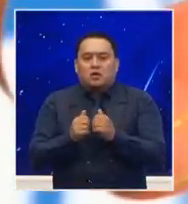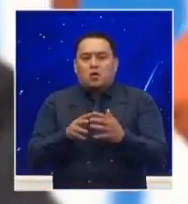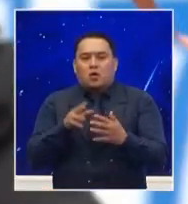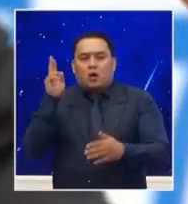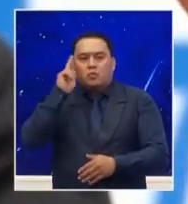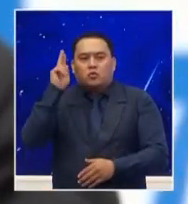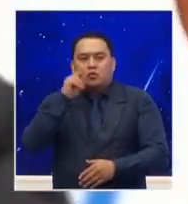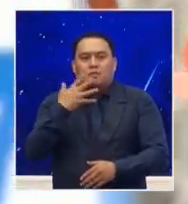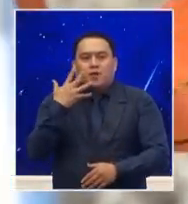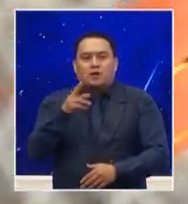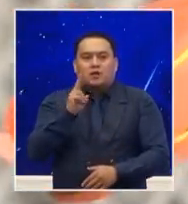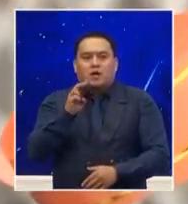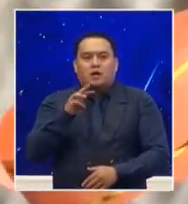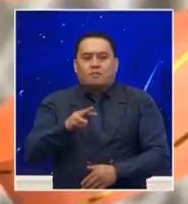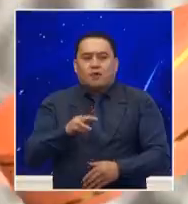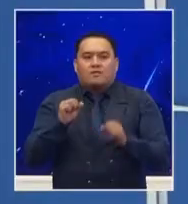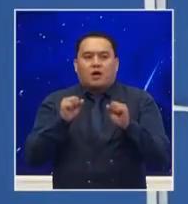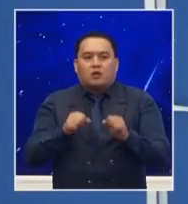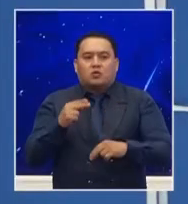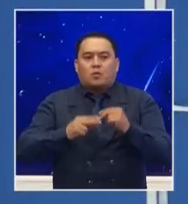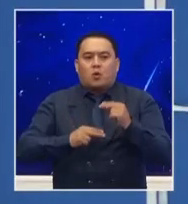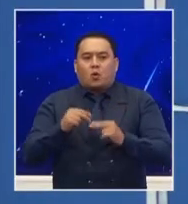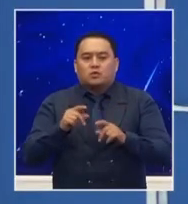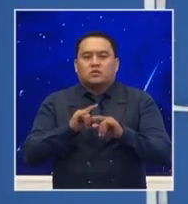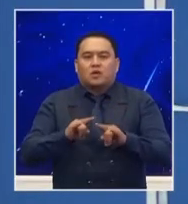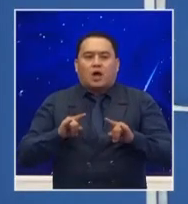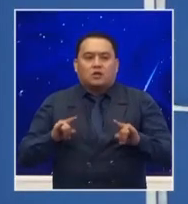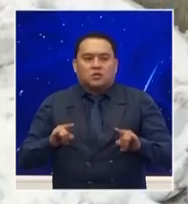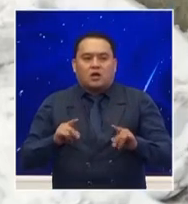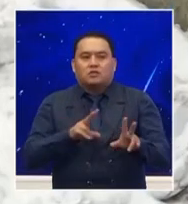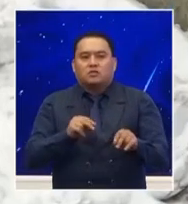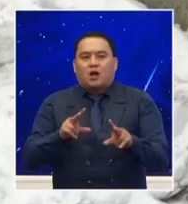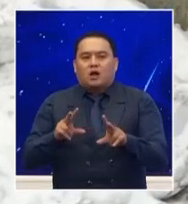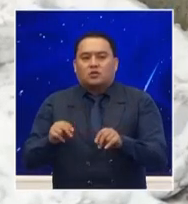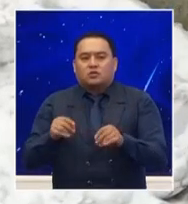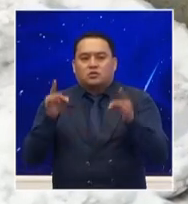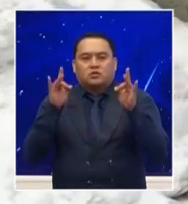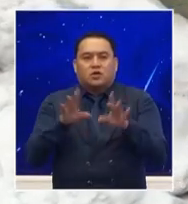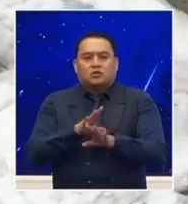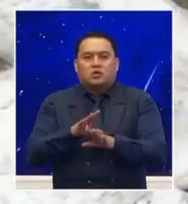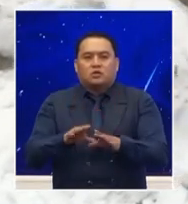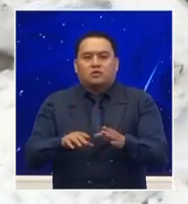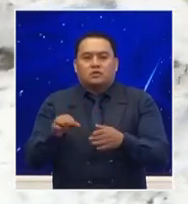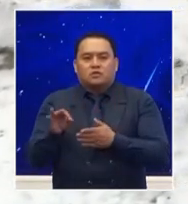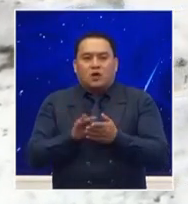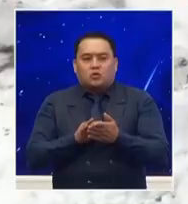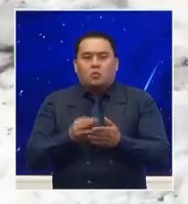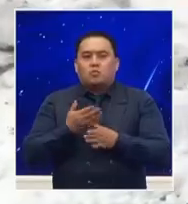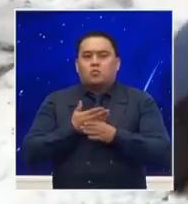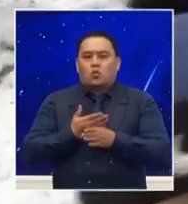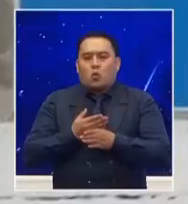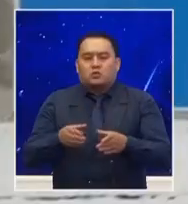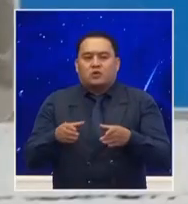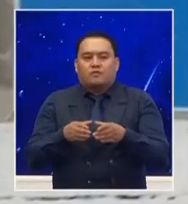Именно здесь, в 5 километрах от дома, расположены школа и детский сад. Но, как говорится, счастье пришло неожиданно и, самое главное, вовремя. Руку помощи